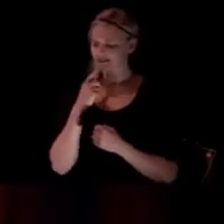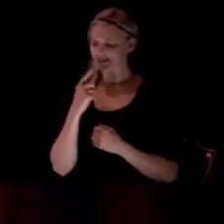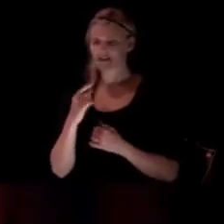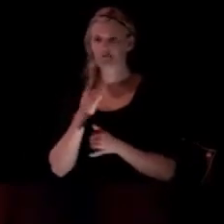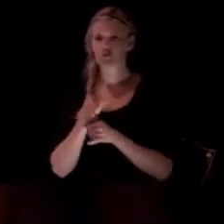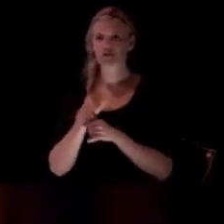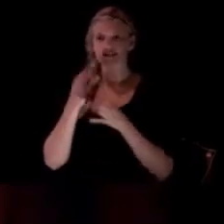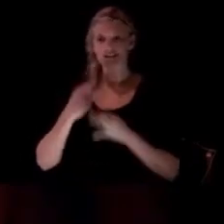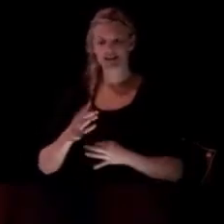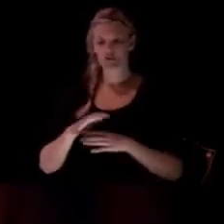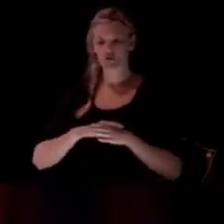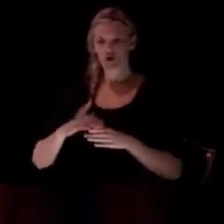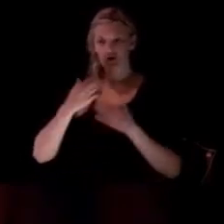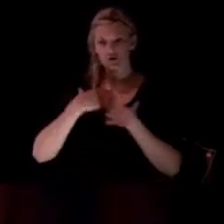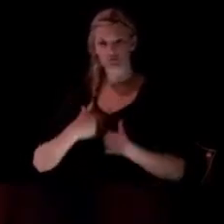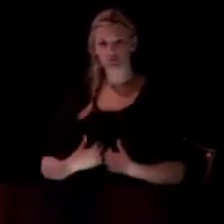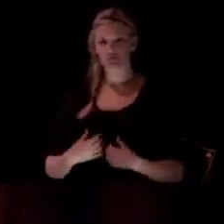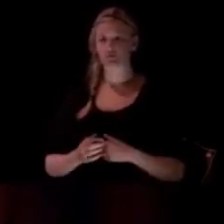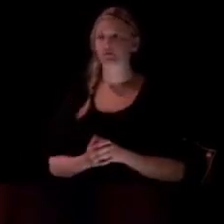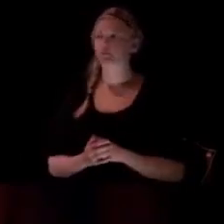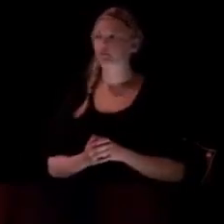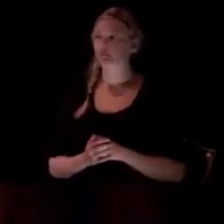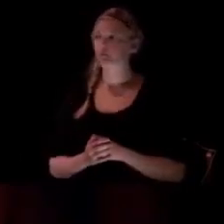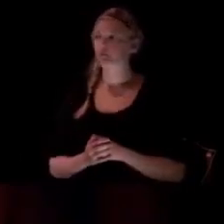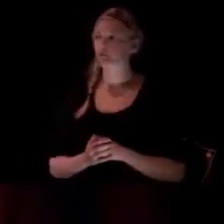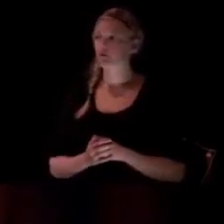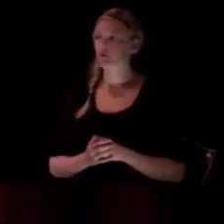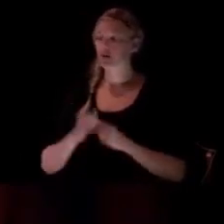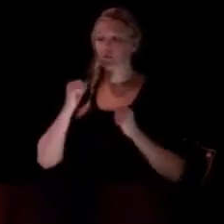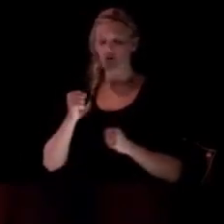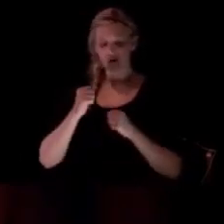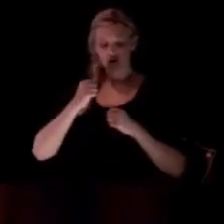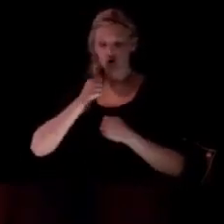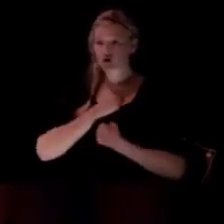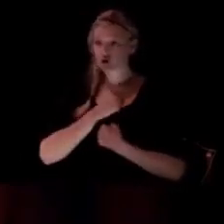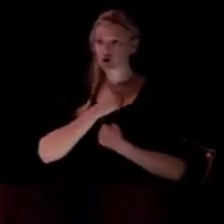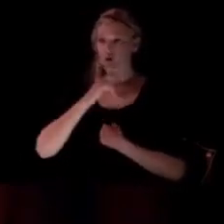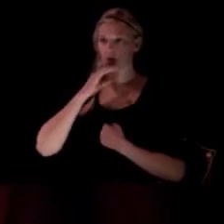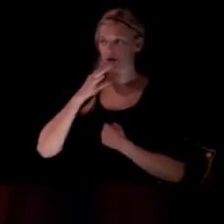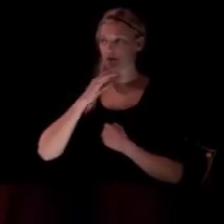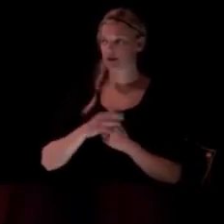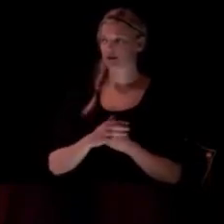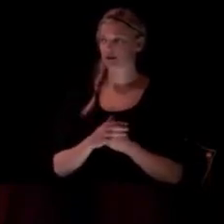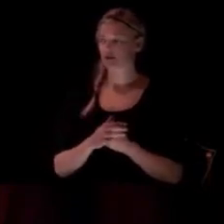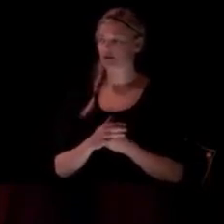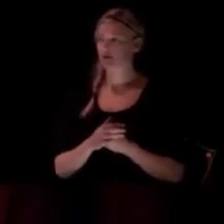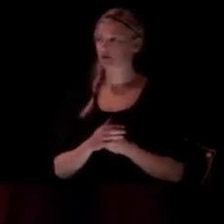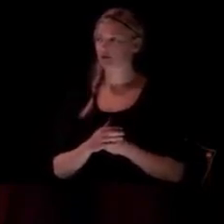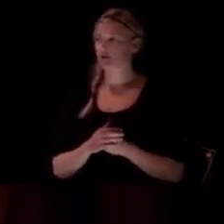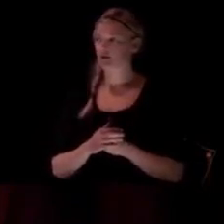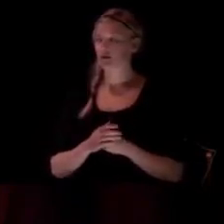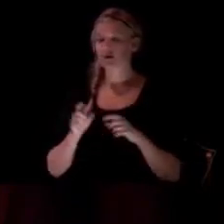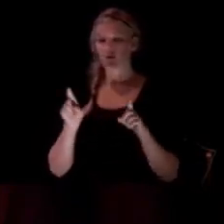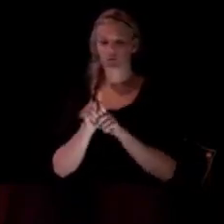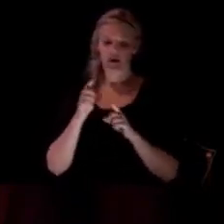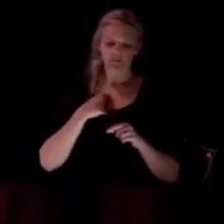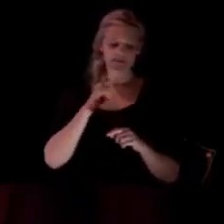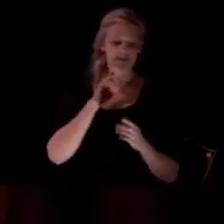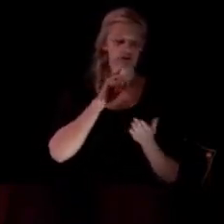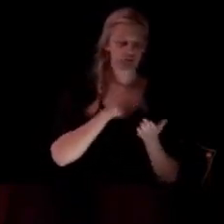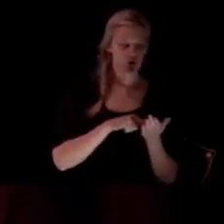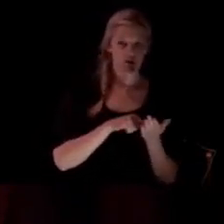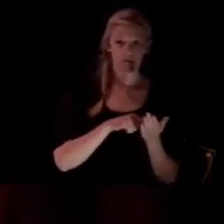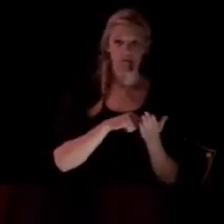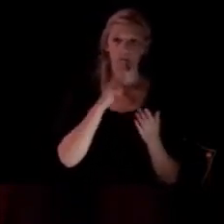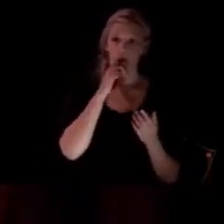hvordan ting for oss. Og da må det være et trygt sted å snakke. Sånn som, jeg jo blitt spurt, men